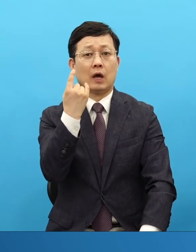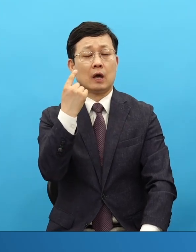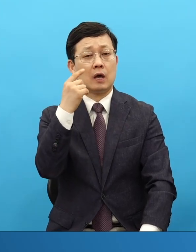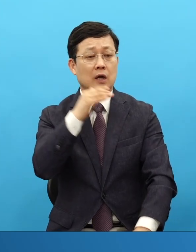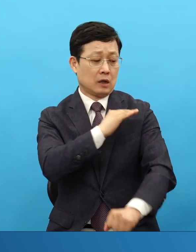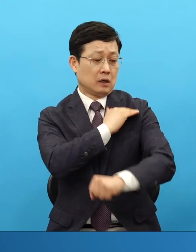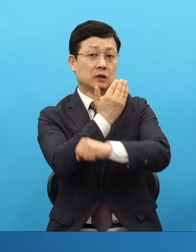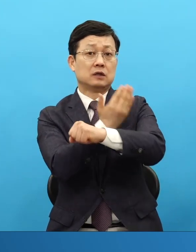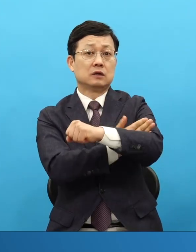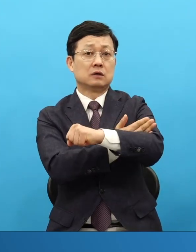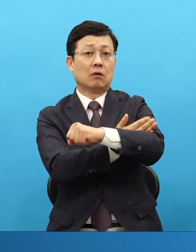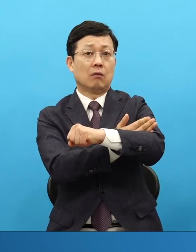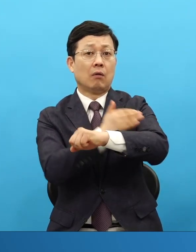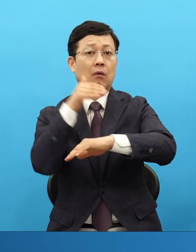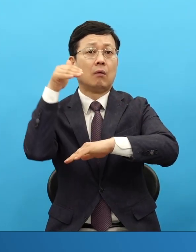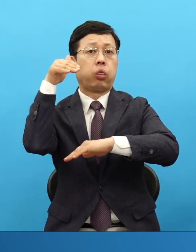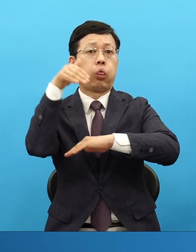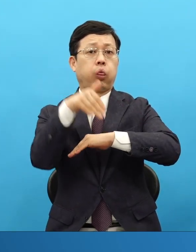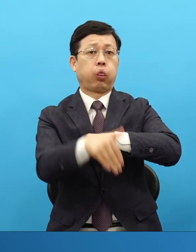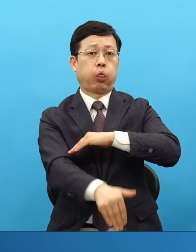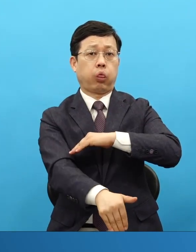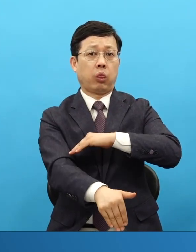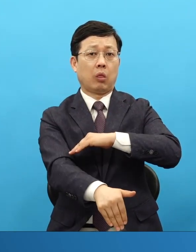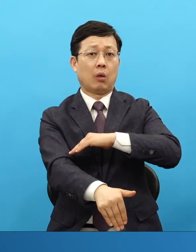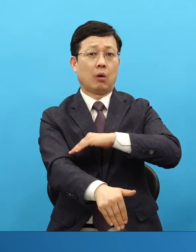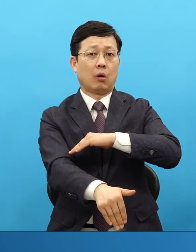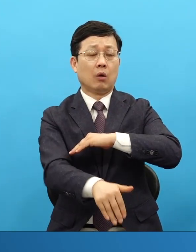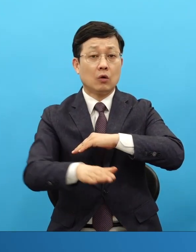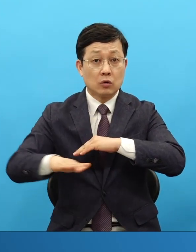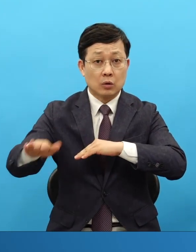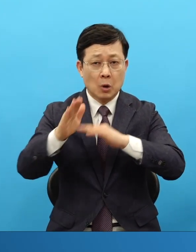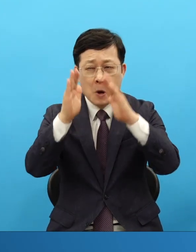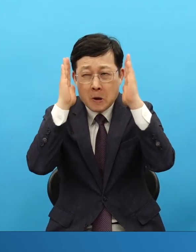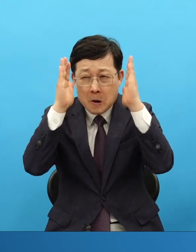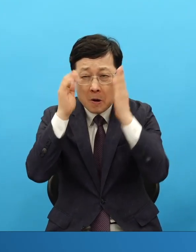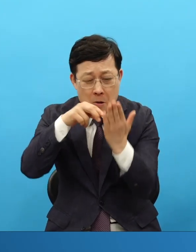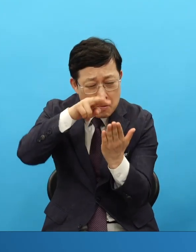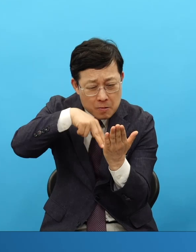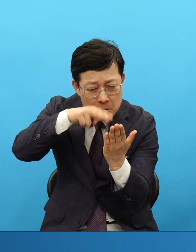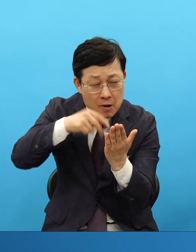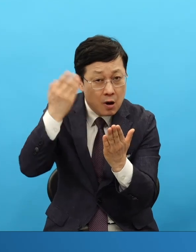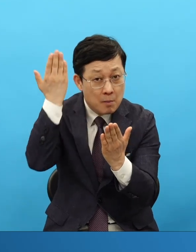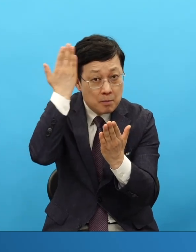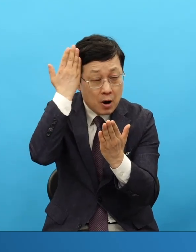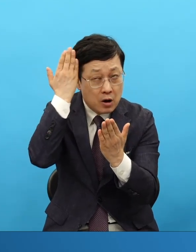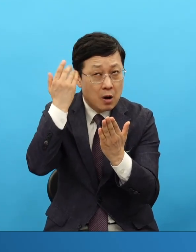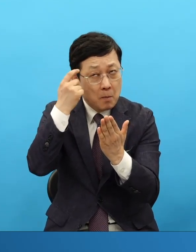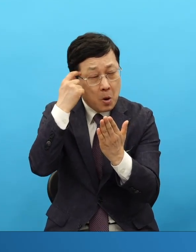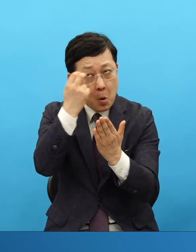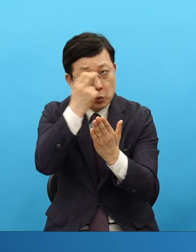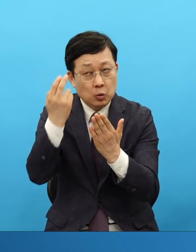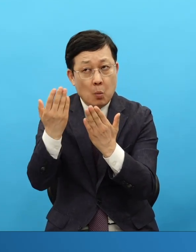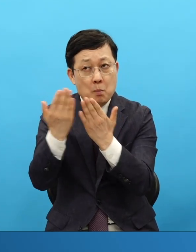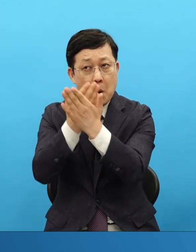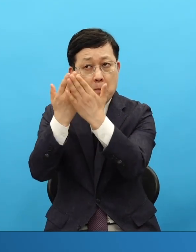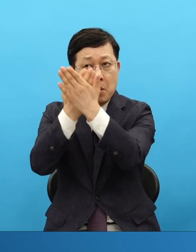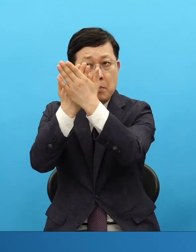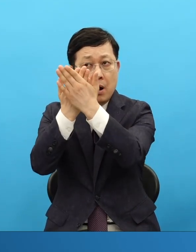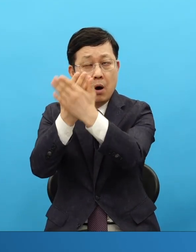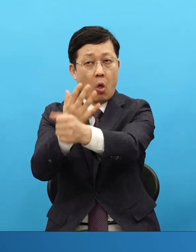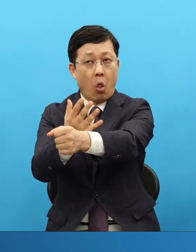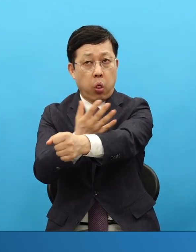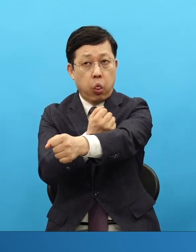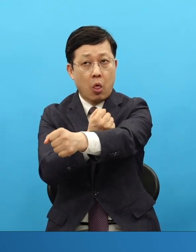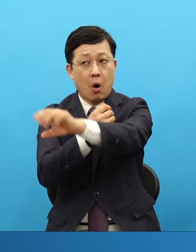important power for your brain becomes very down. 그래서 공부를 많이 한 사람이 머리는 좋아졌는데 영적 문제 와버려요. People who study very well, they have a